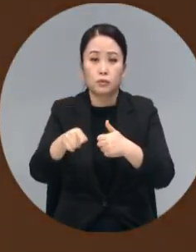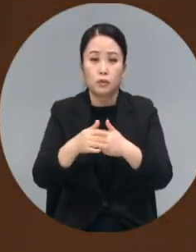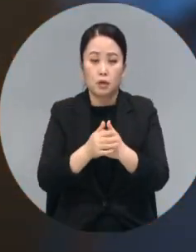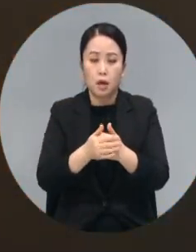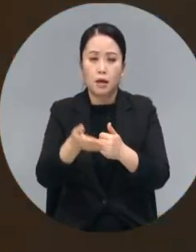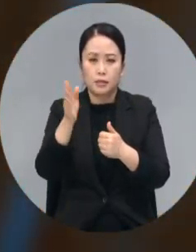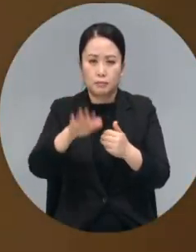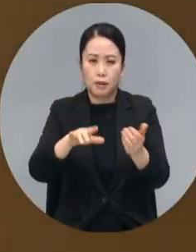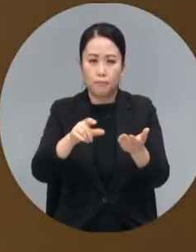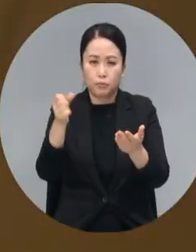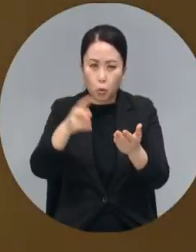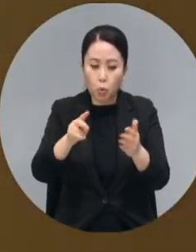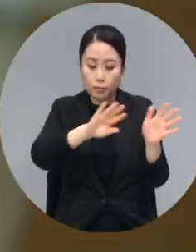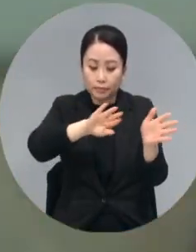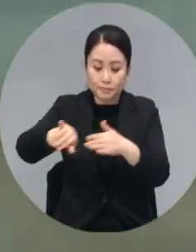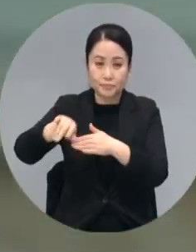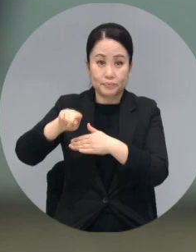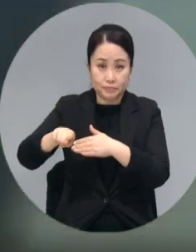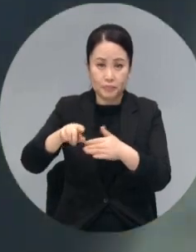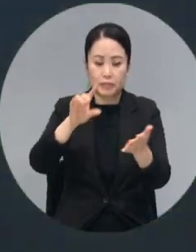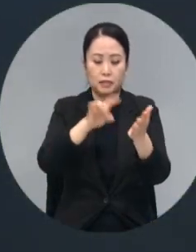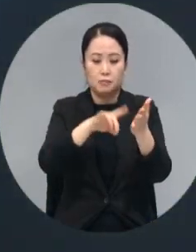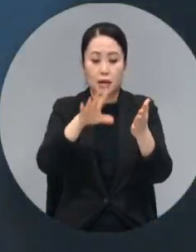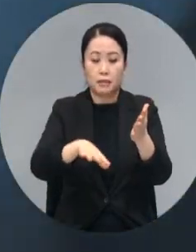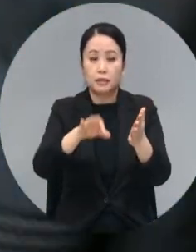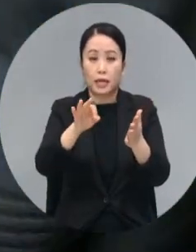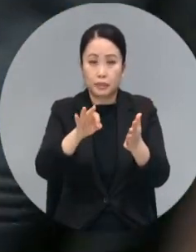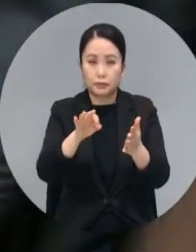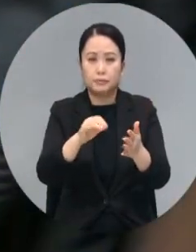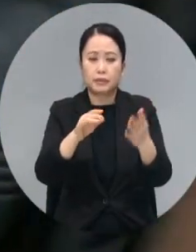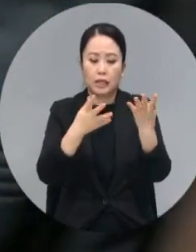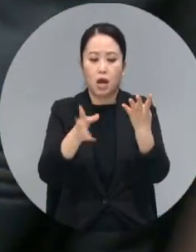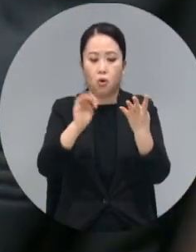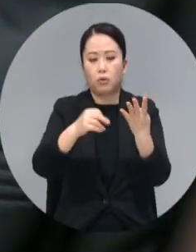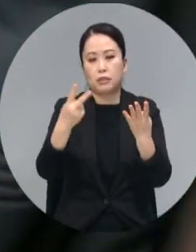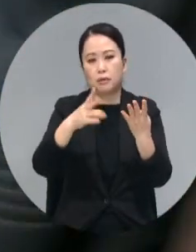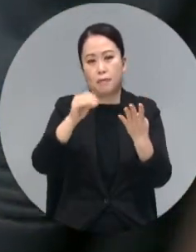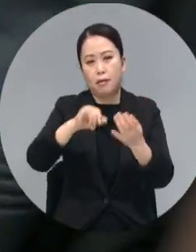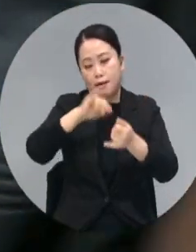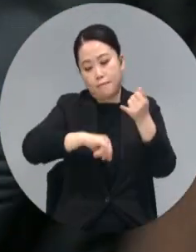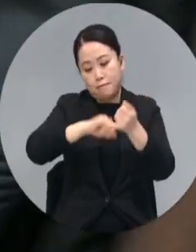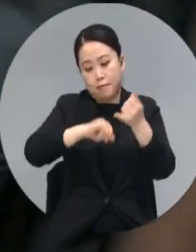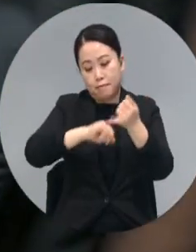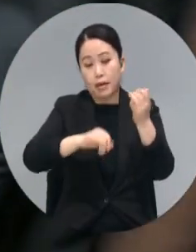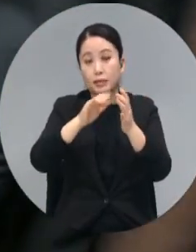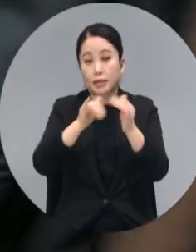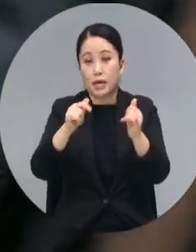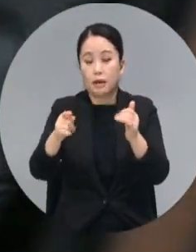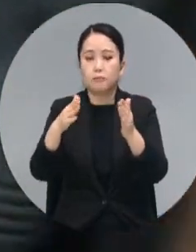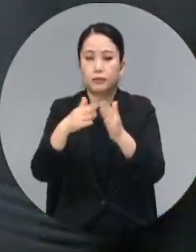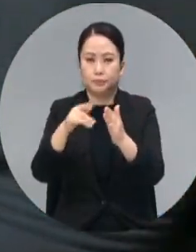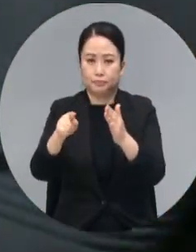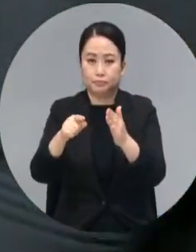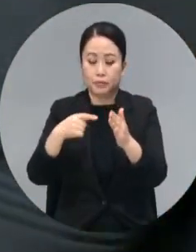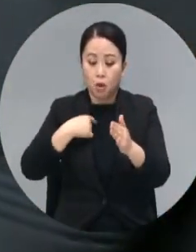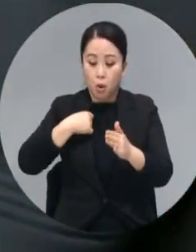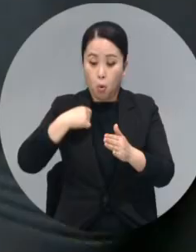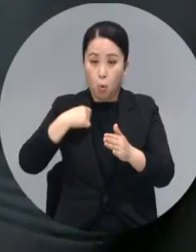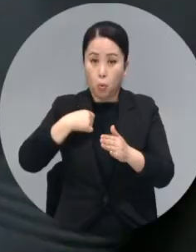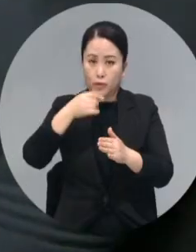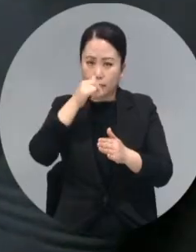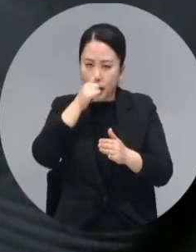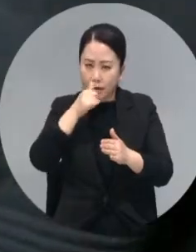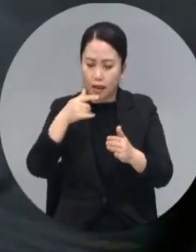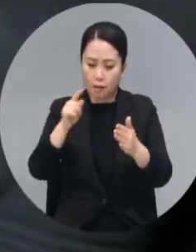이번엔 지방세 4억 2천만 원을 내지 않고 버틴 또 다른 고액 체납자 집입니다. 옷장에 걸린 외투 안에